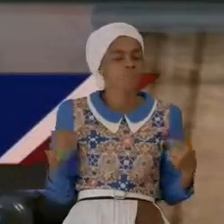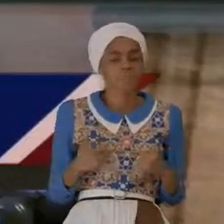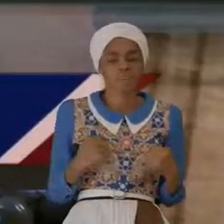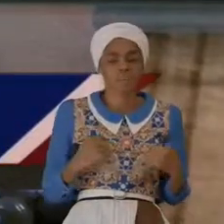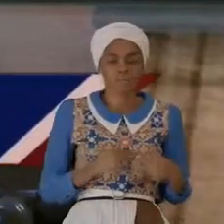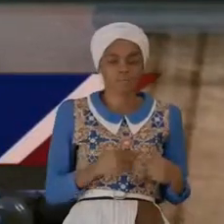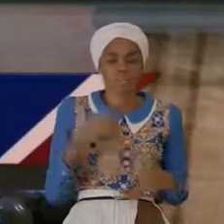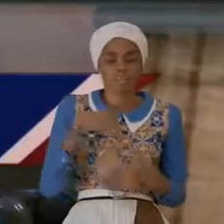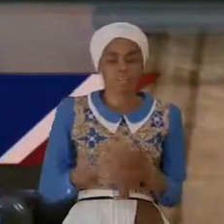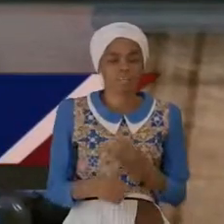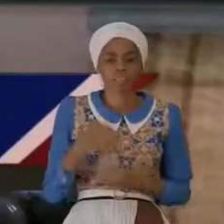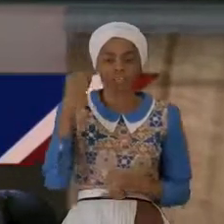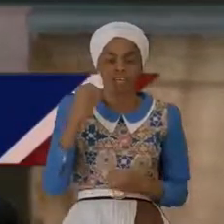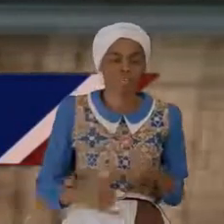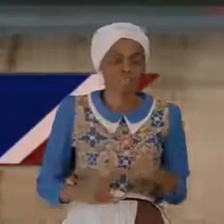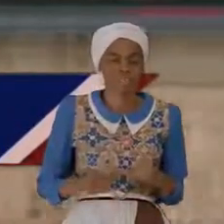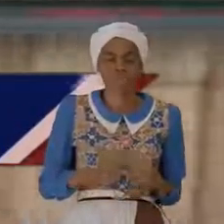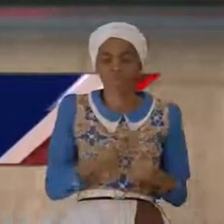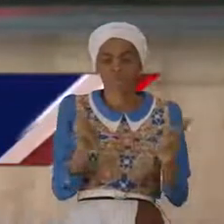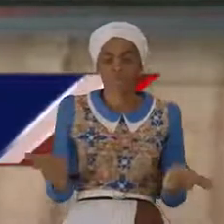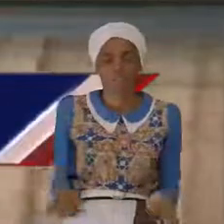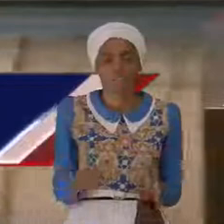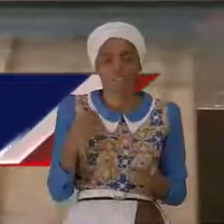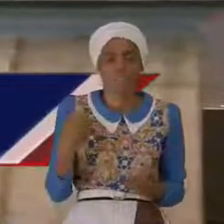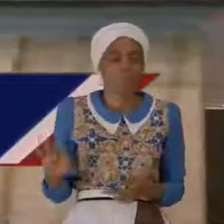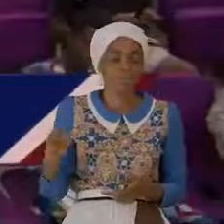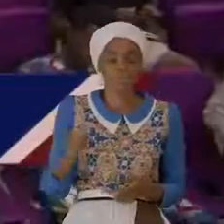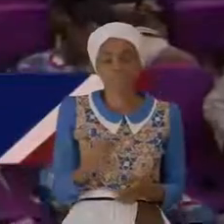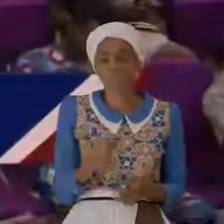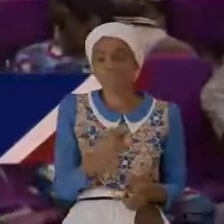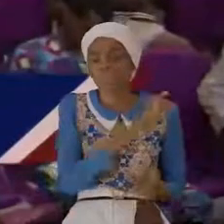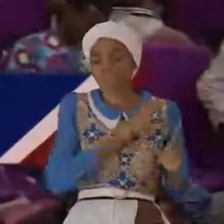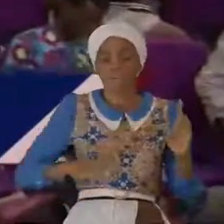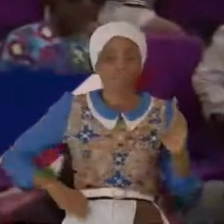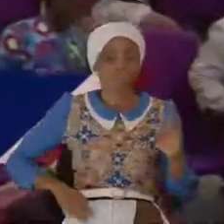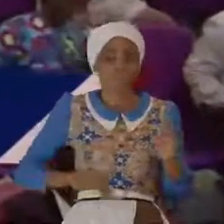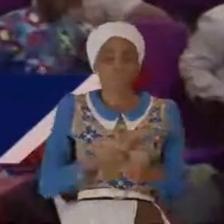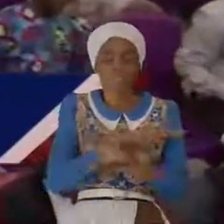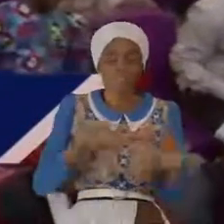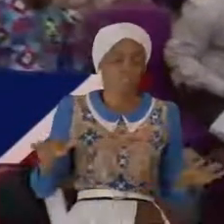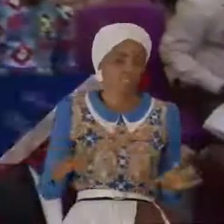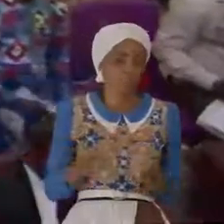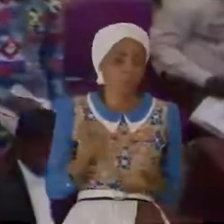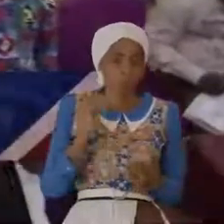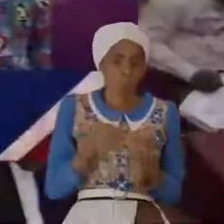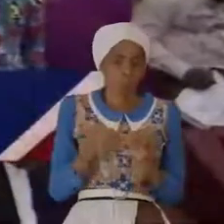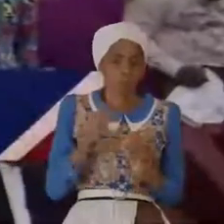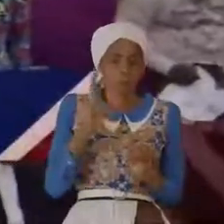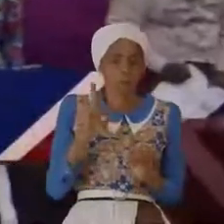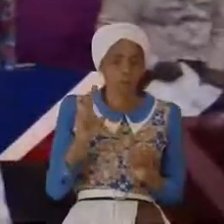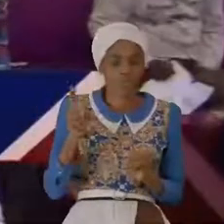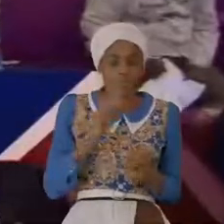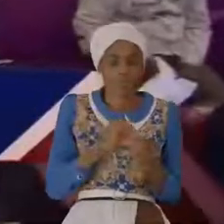douleur au lieu final des impies. Voilà la première partie ici. Nous allons voir ici, première partie,